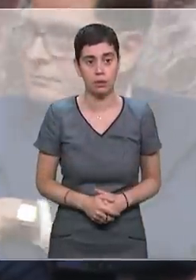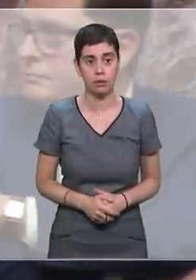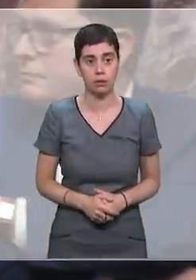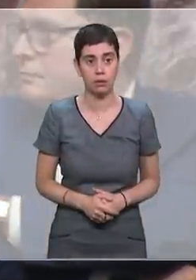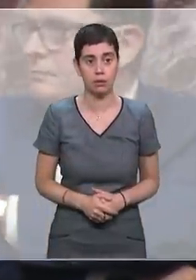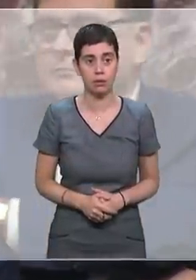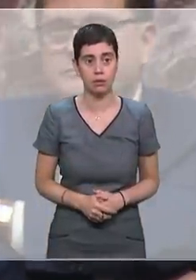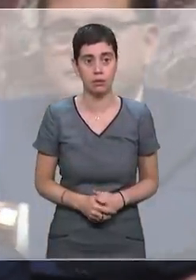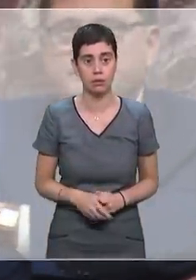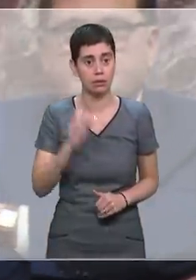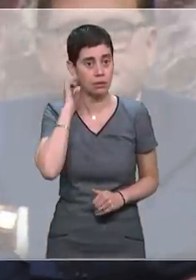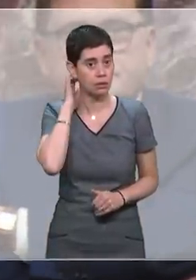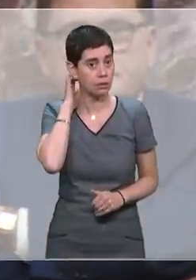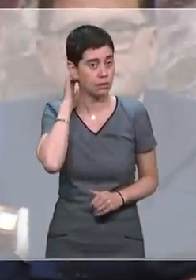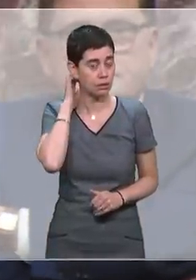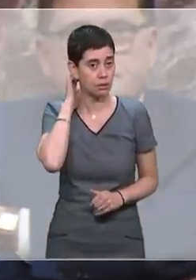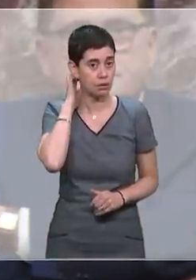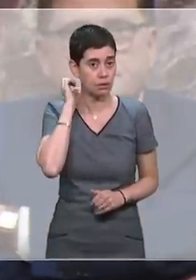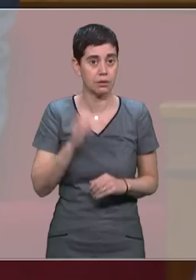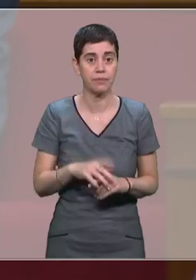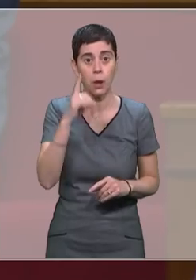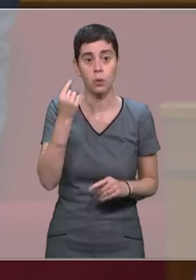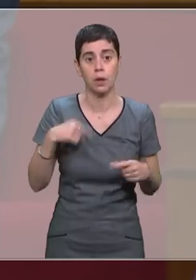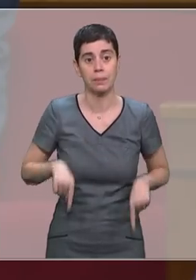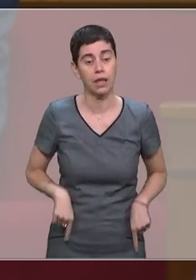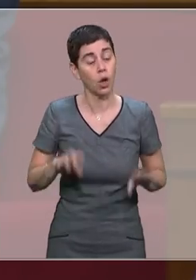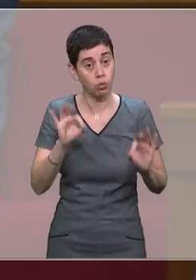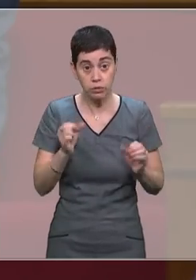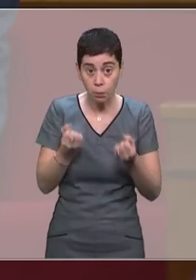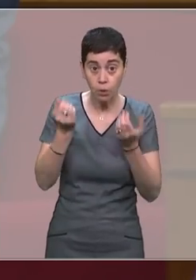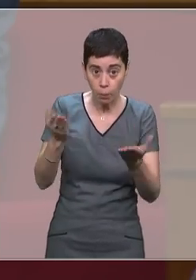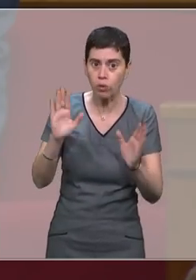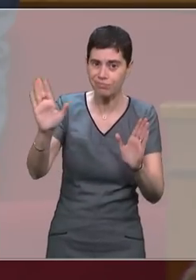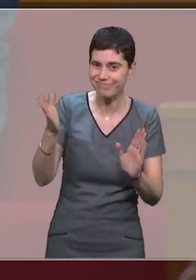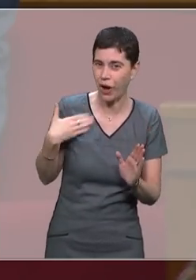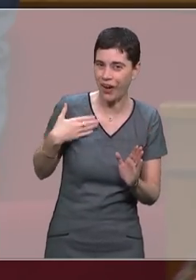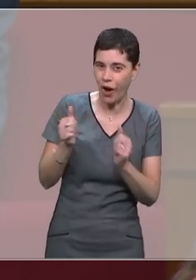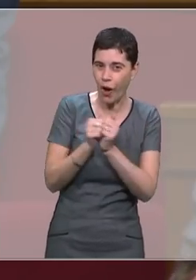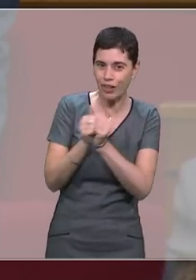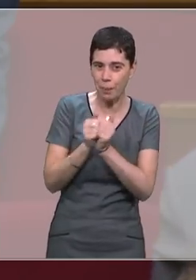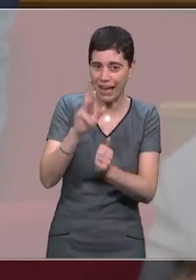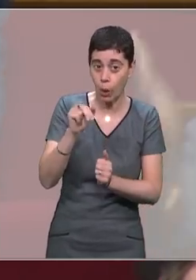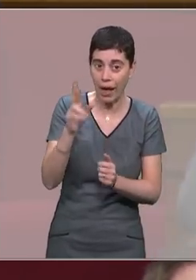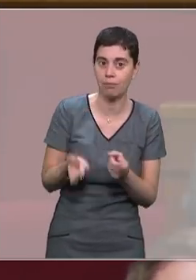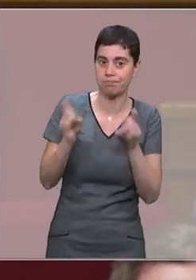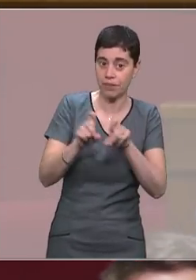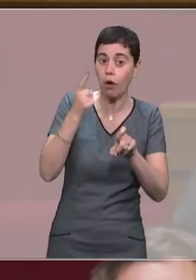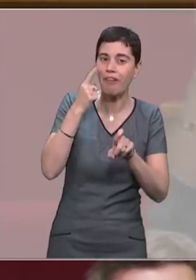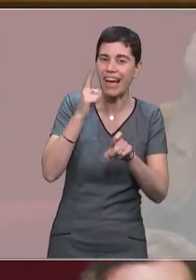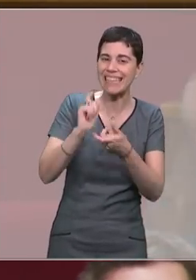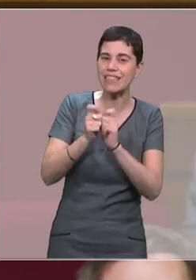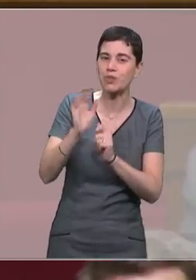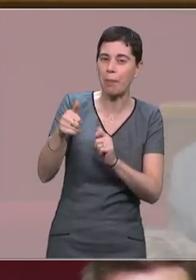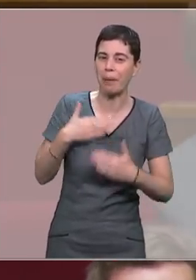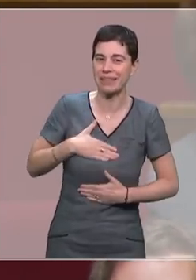Je vous remercie, Madame Amrani. Monsieur le ministre, je vous invite à emprunter à mes côtés dès demain le RER et on en reparlera ensemble avec un